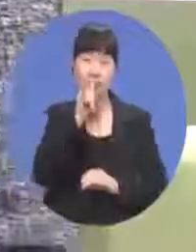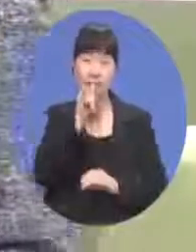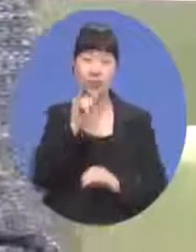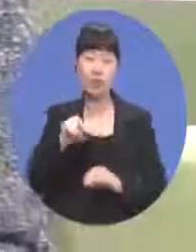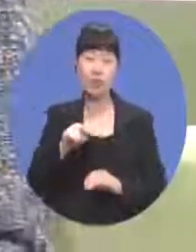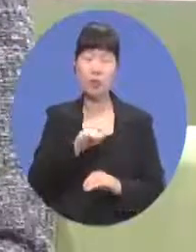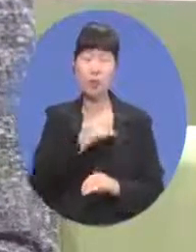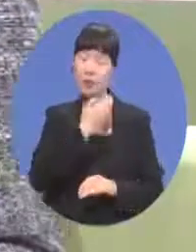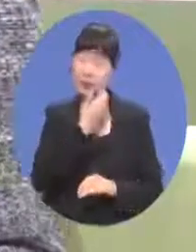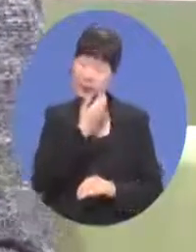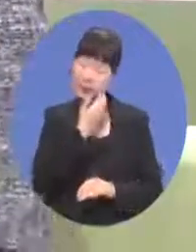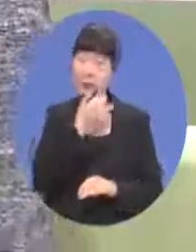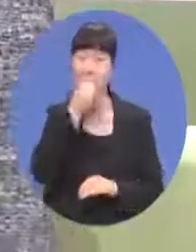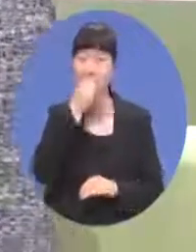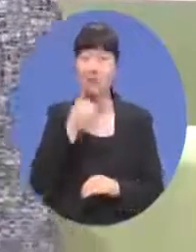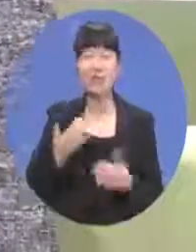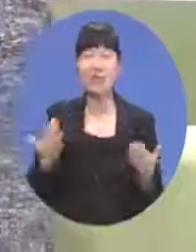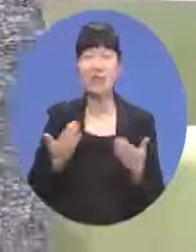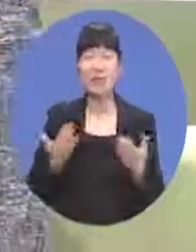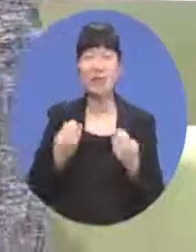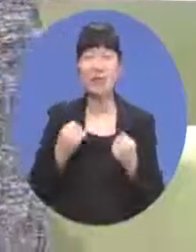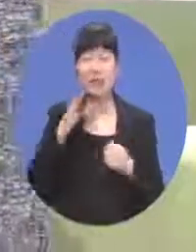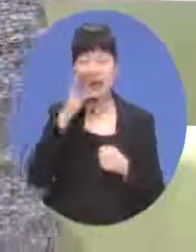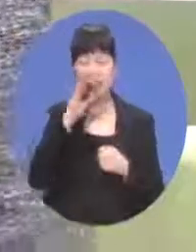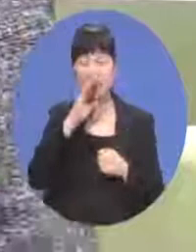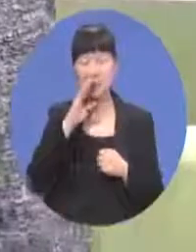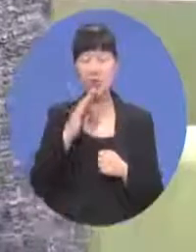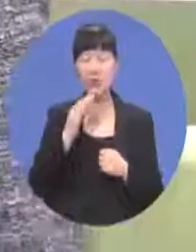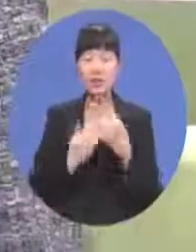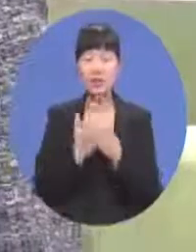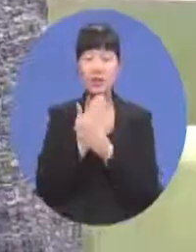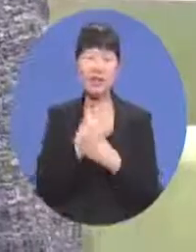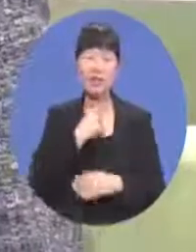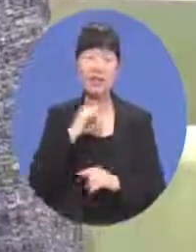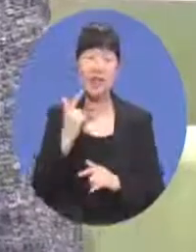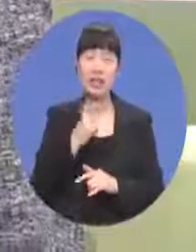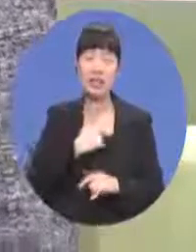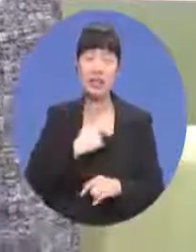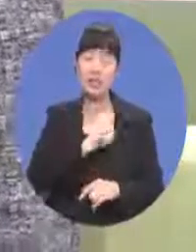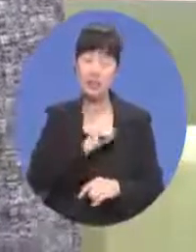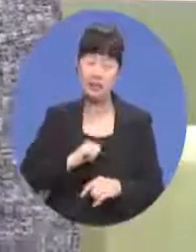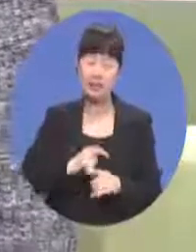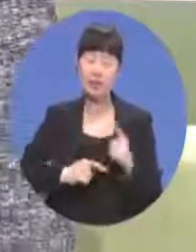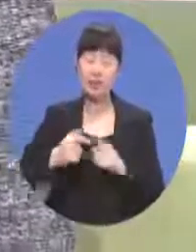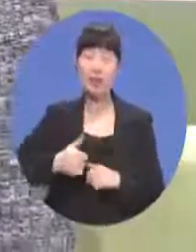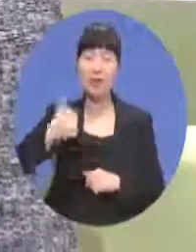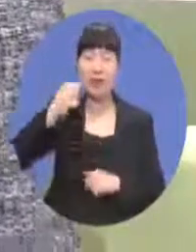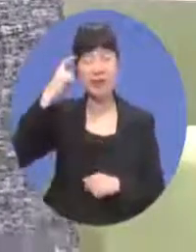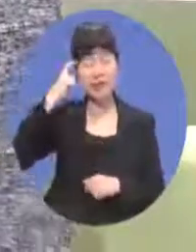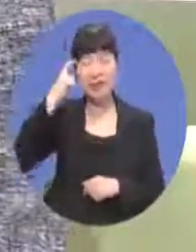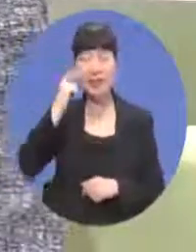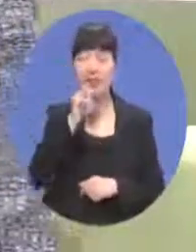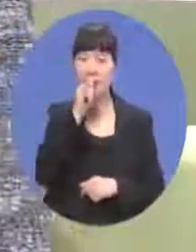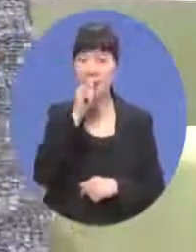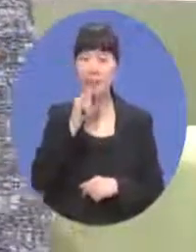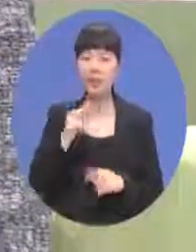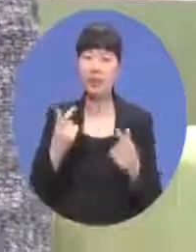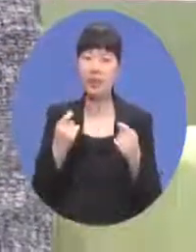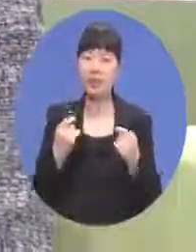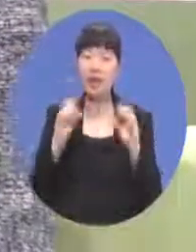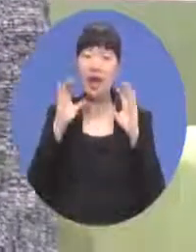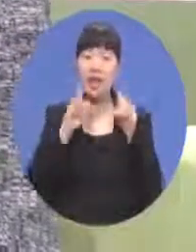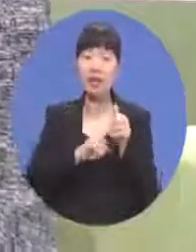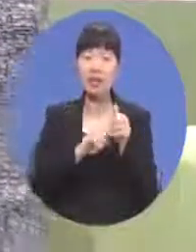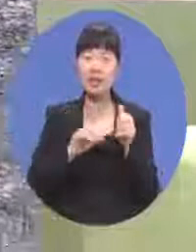좀 수줍음도 있고 이렇게 일이 막 나쁘게 되는 거 내가 참는 게 더 그렇죠. 낫지라고 생각하는 거야, 아이들도 그래서. 있어요. 그런